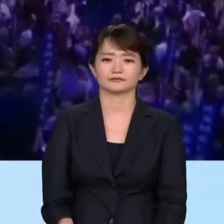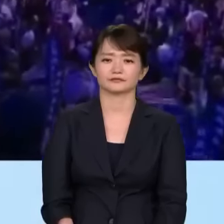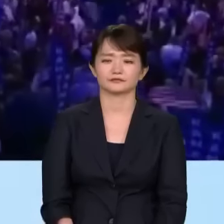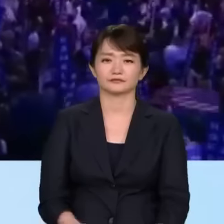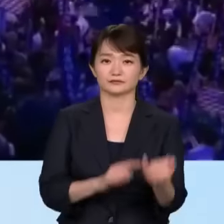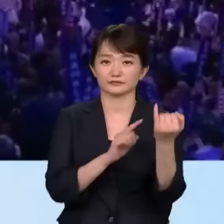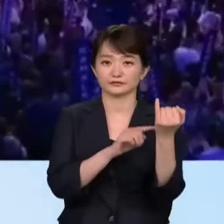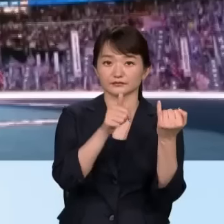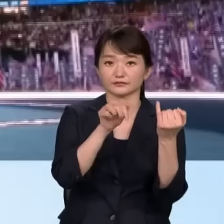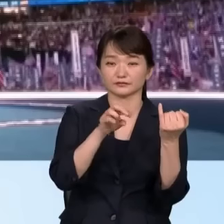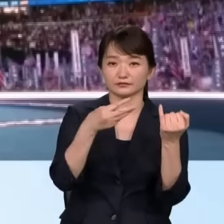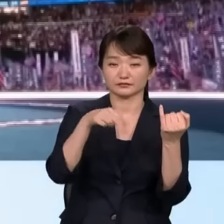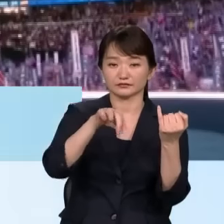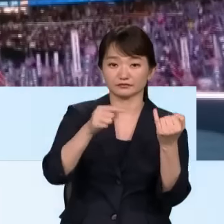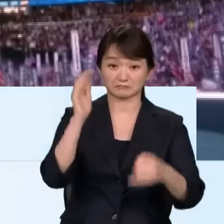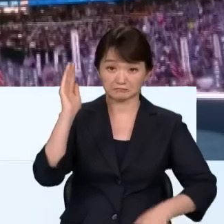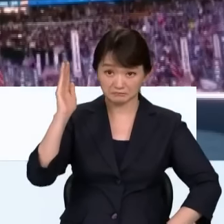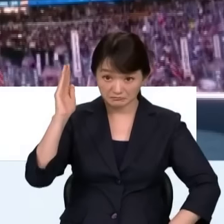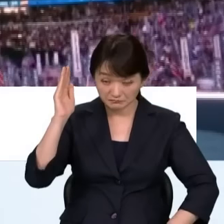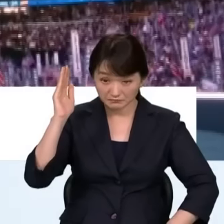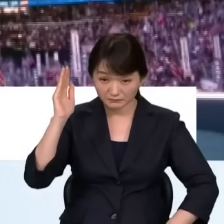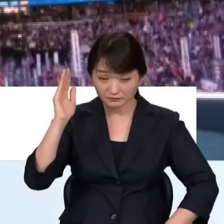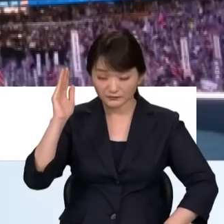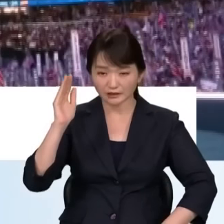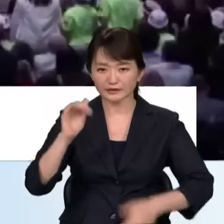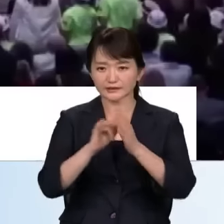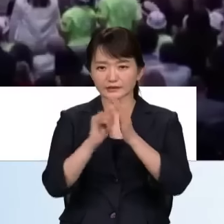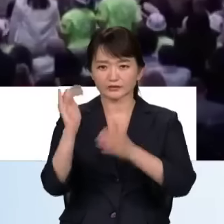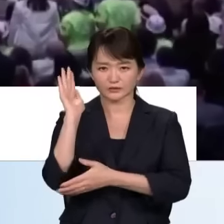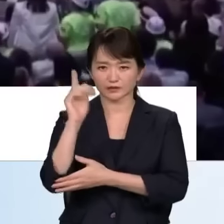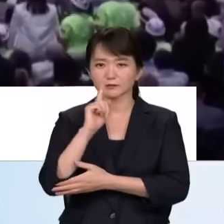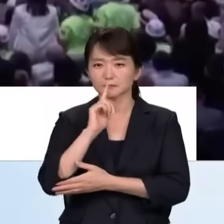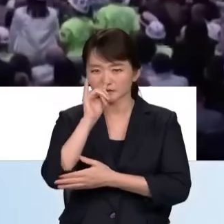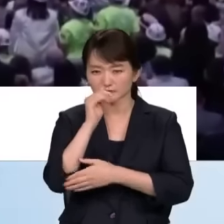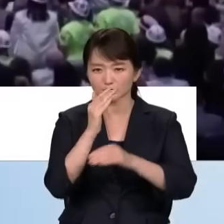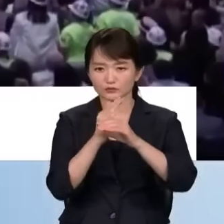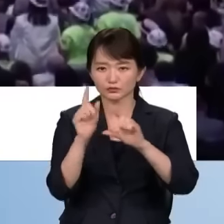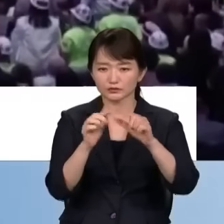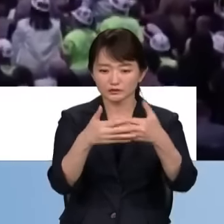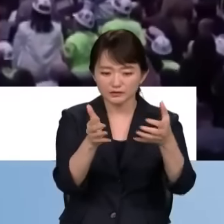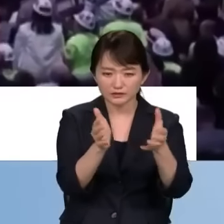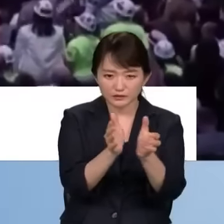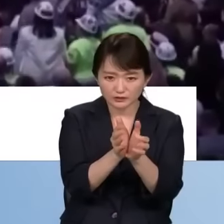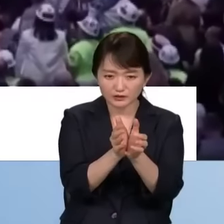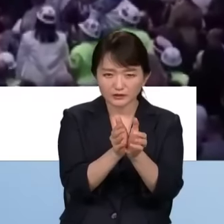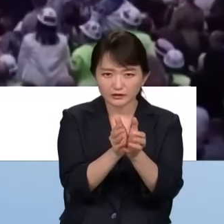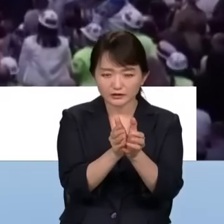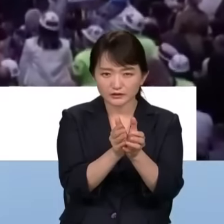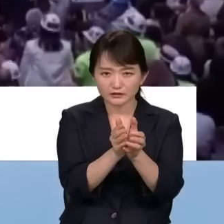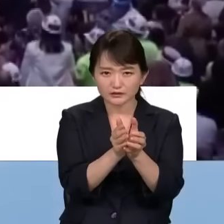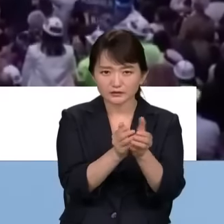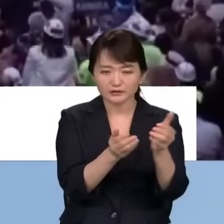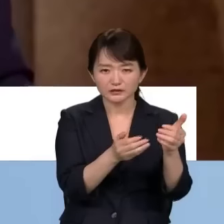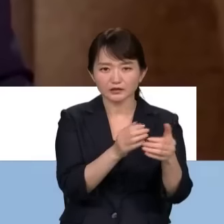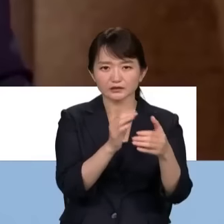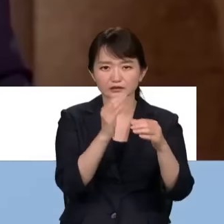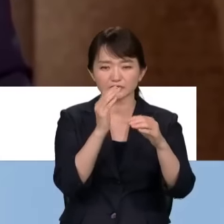해리스는 또 연설 상당 부분을 가족사에 할애했습니다. 중산층 가족을 선거 캠페인 중심에 두겠다는 의도로